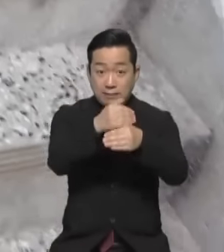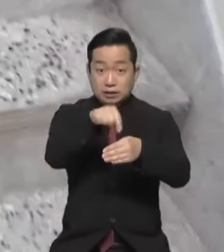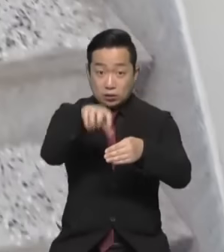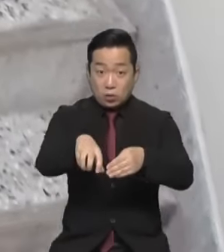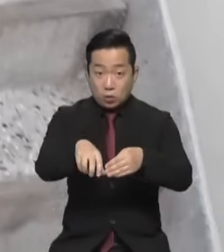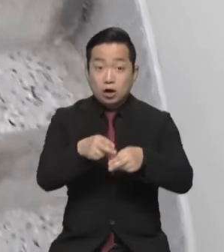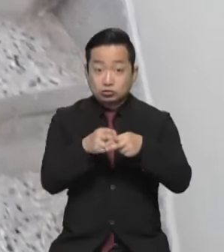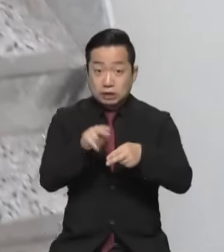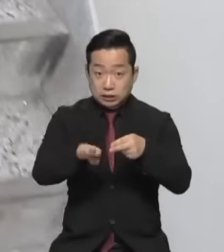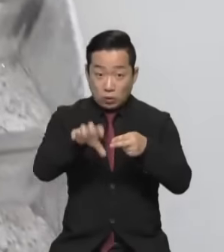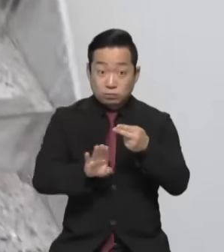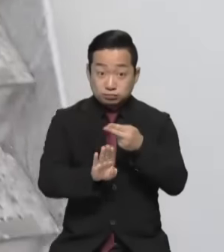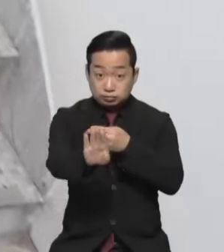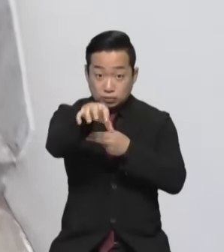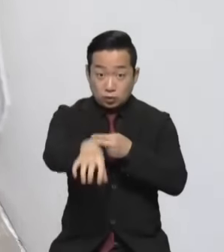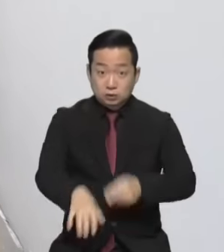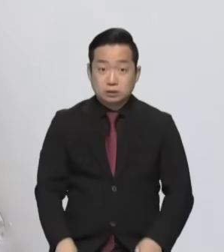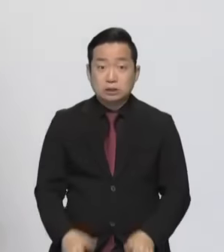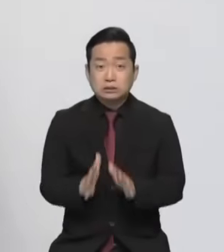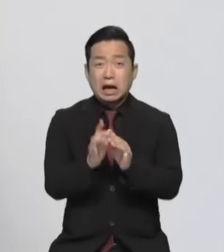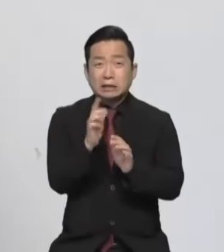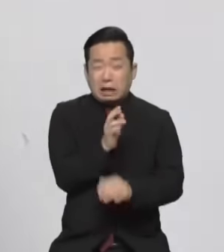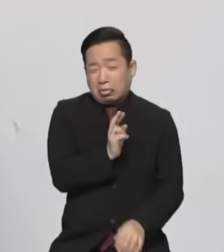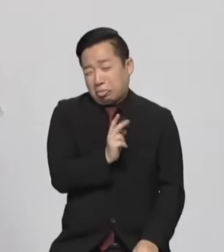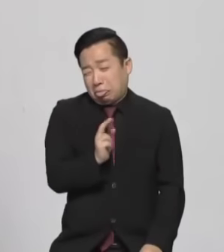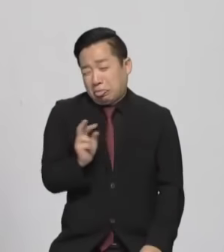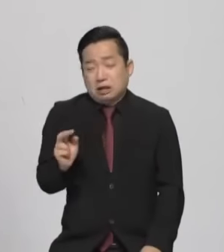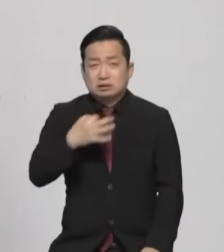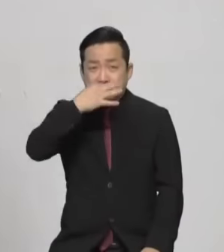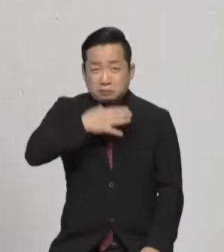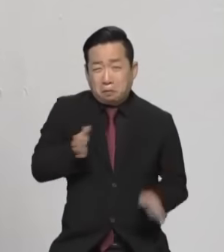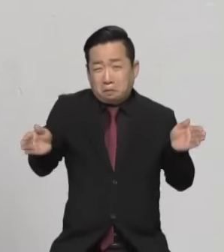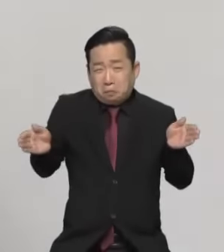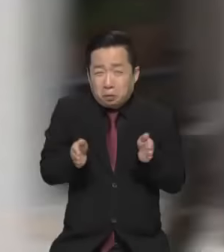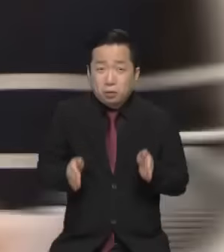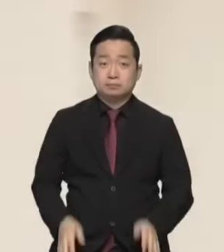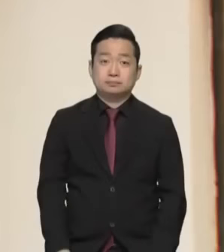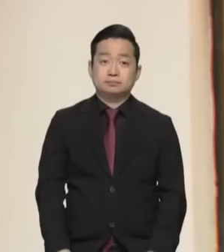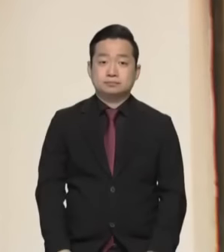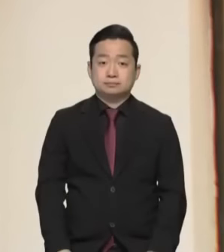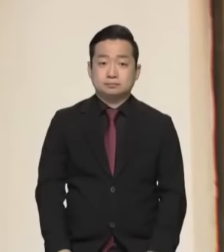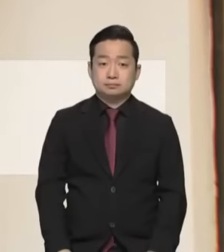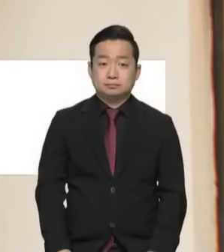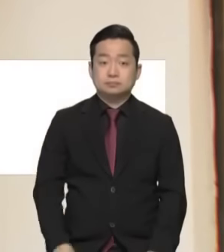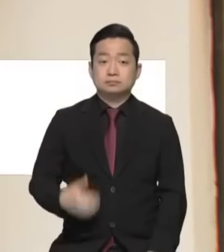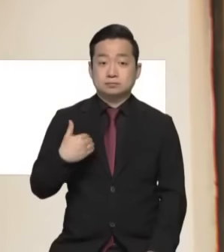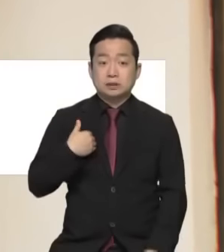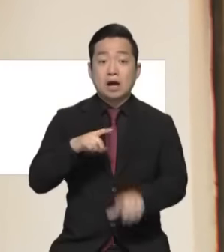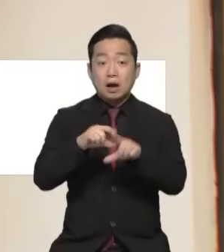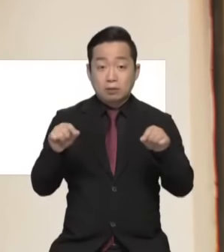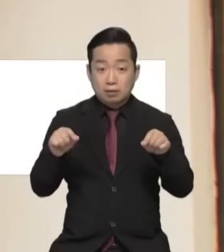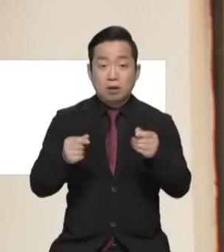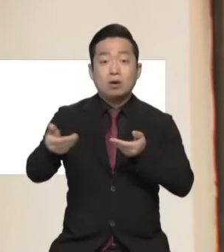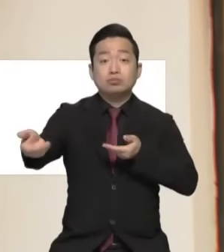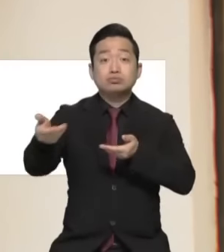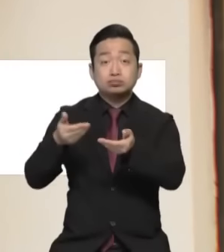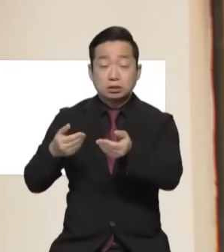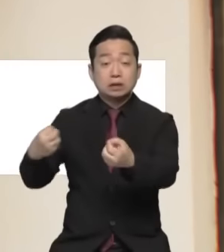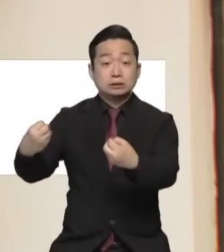카페 주방에서 나오는 길은 이렇게 사람 한 명이 지나가기도 벅찰 만큼 좁아졌습니다. 저희 식자재 왔다 갔다 하고